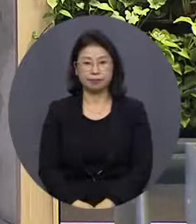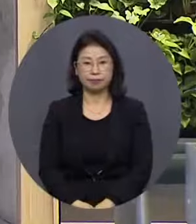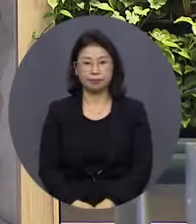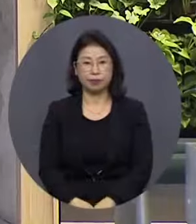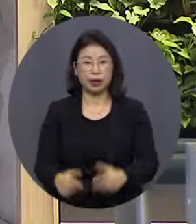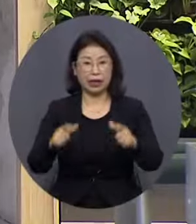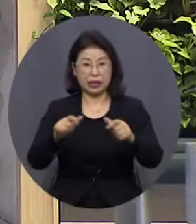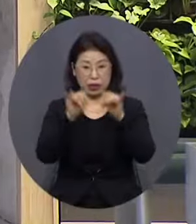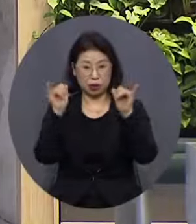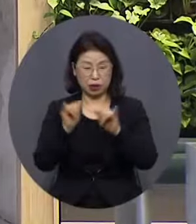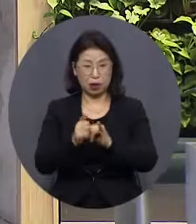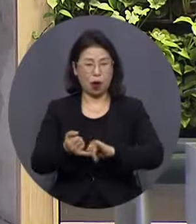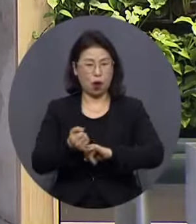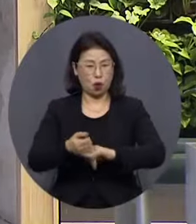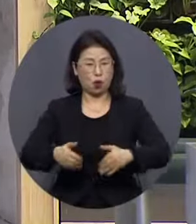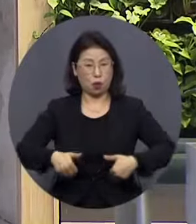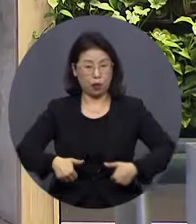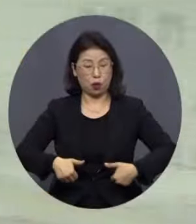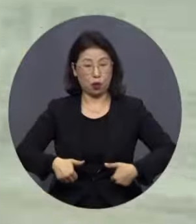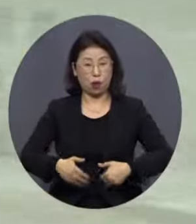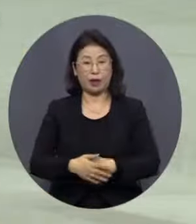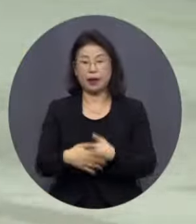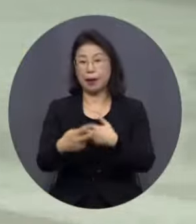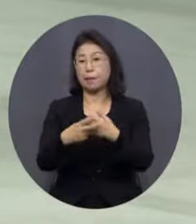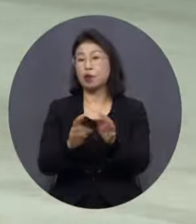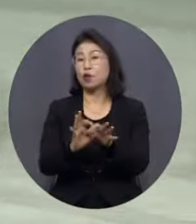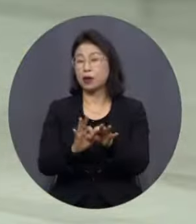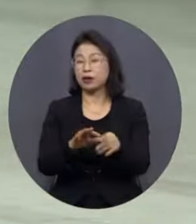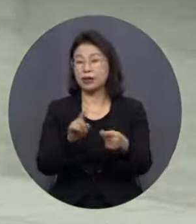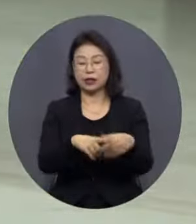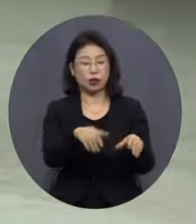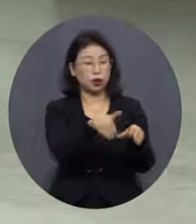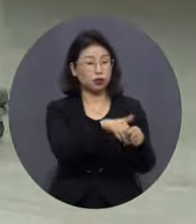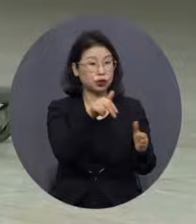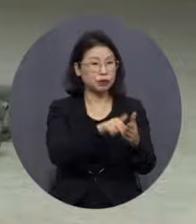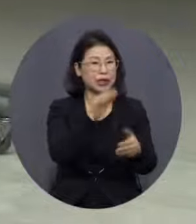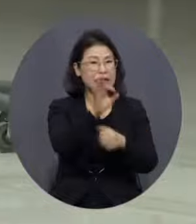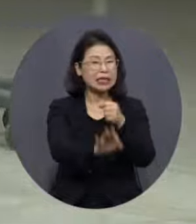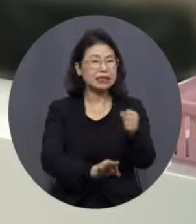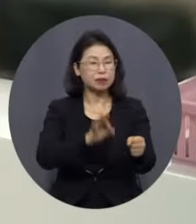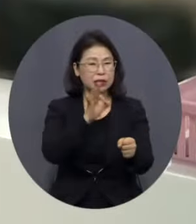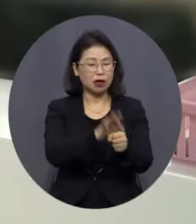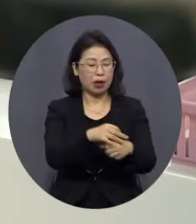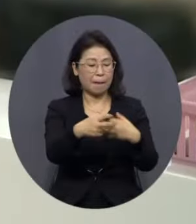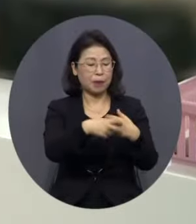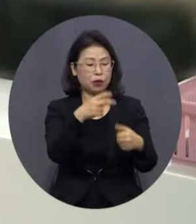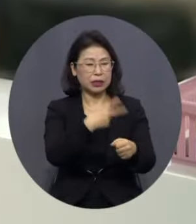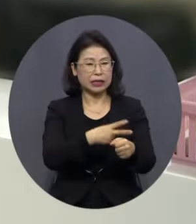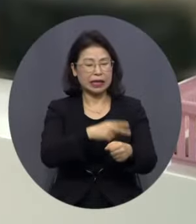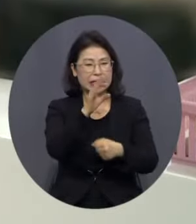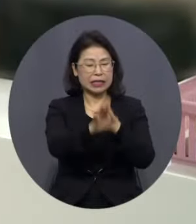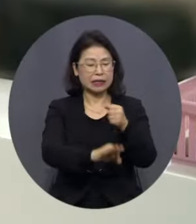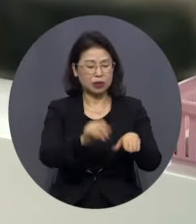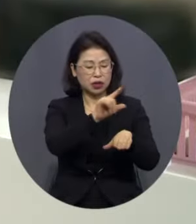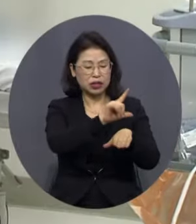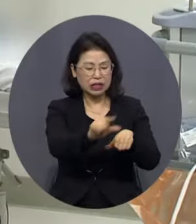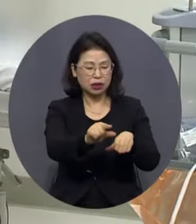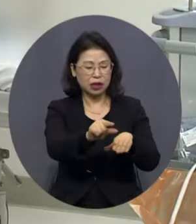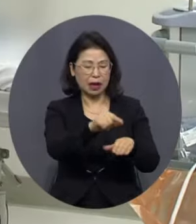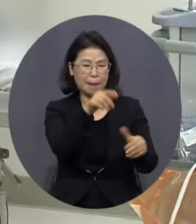지역사 필수의료 강화를 위해 대림 후보는 10년간 의무복무하는 지역의사